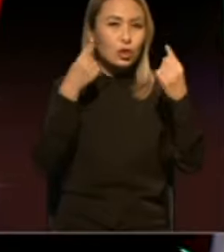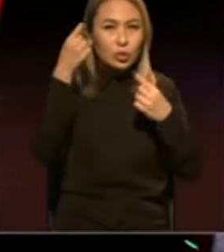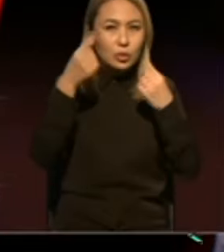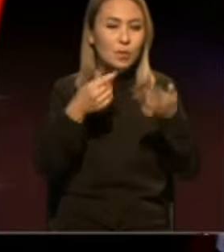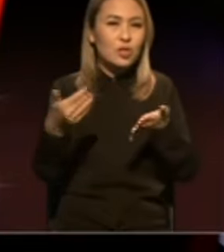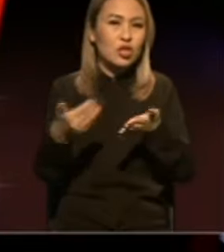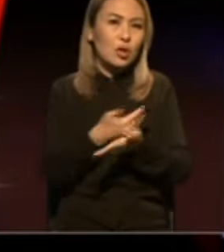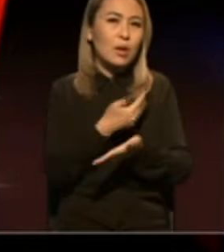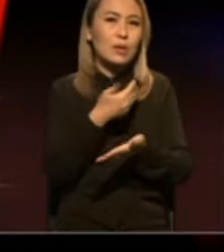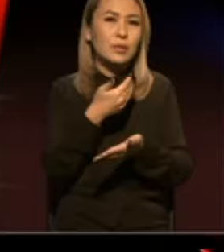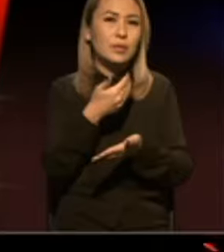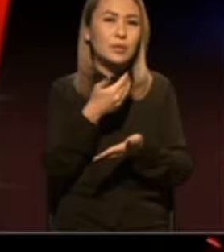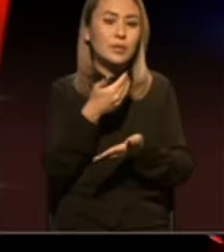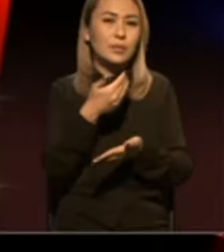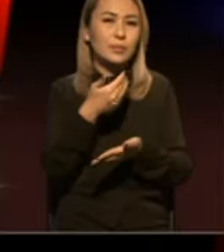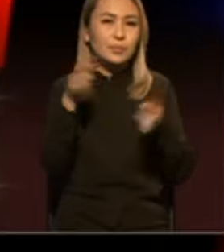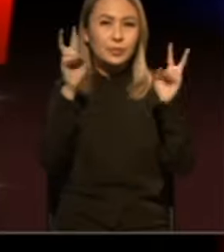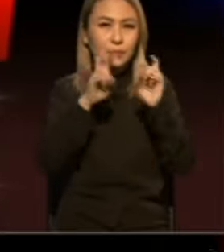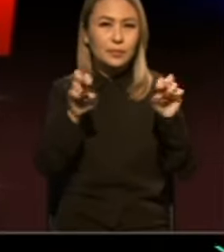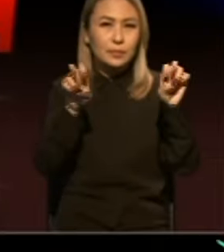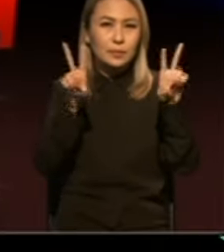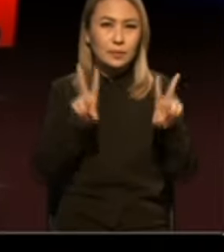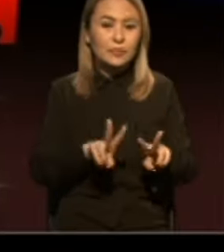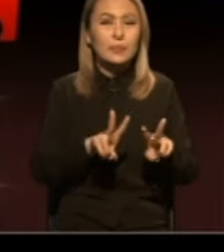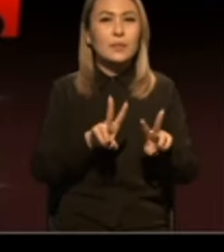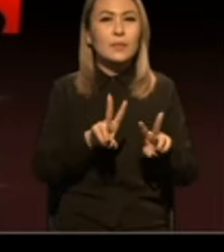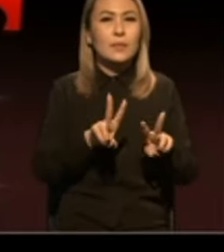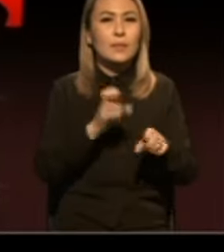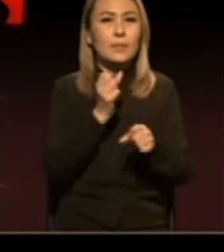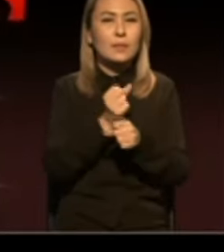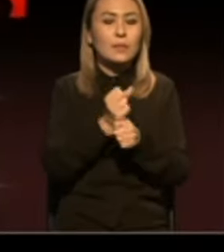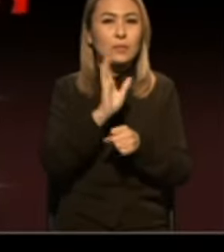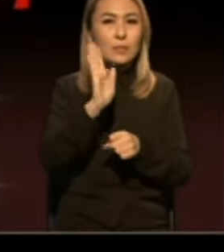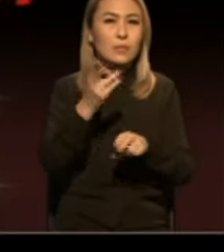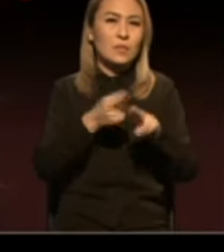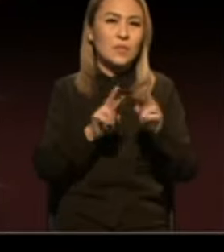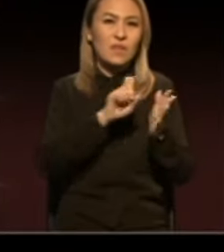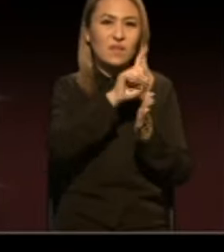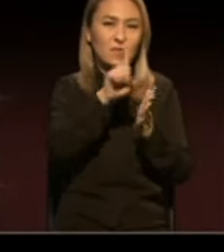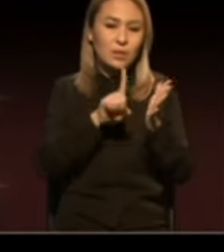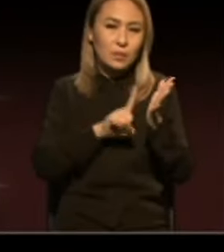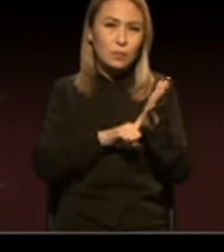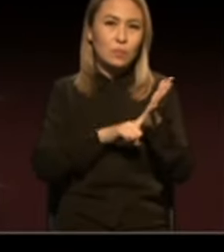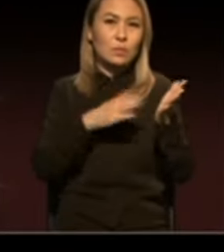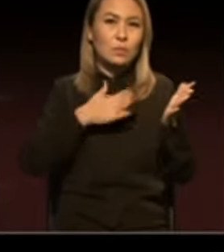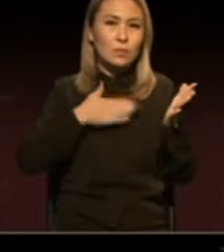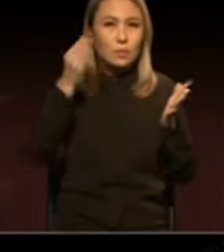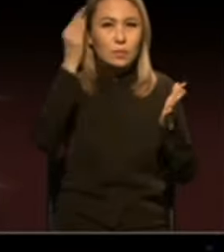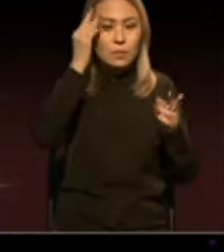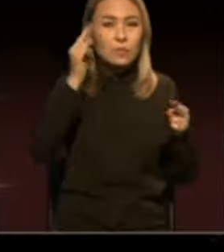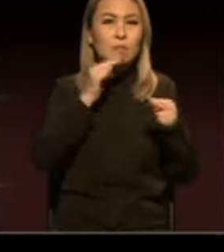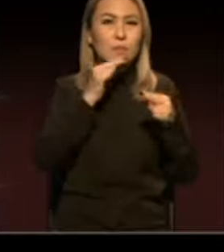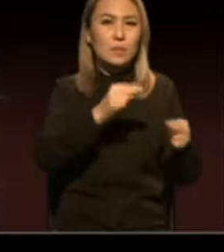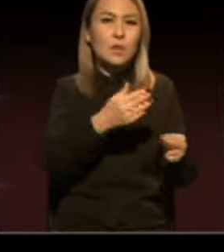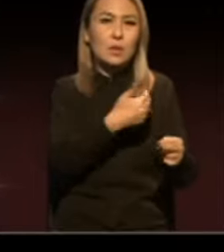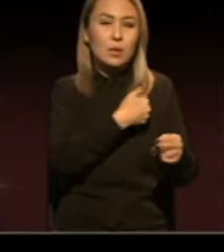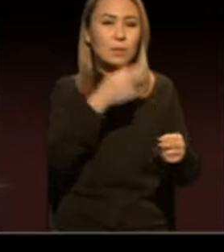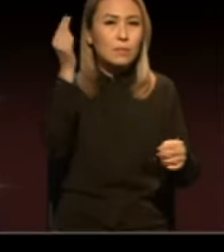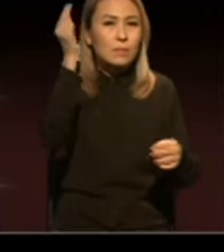жаңа сарапшыларымыз, мамандарымыз құратын болады? Міне осындай сұрақтарға мен өзім назар аударғым келеді. Яғни